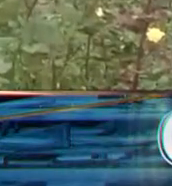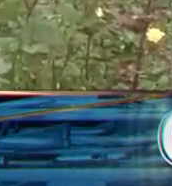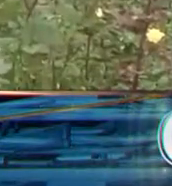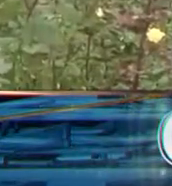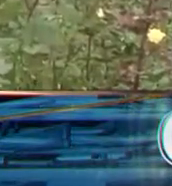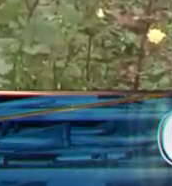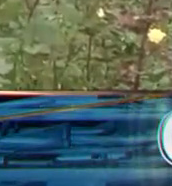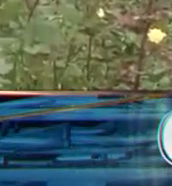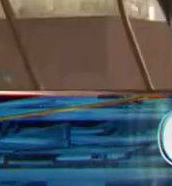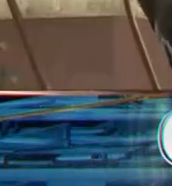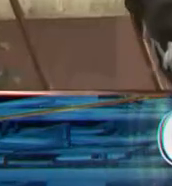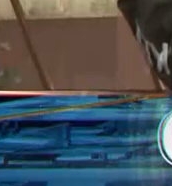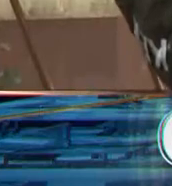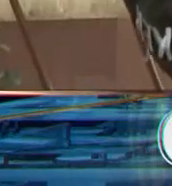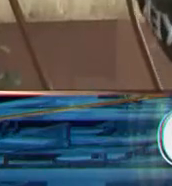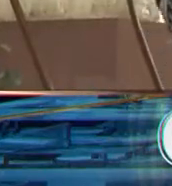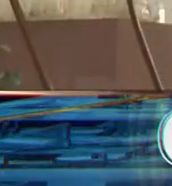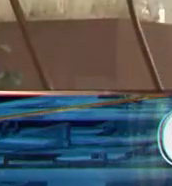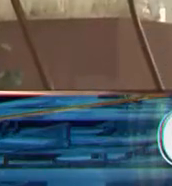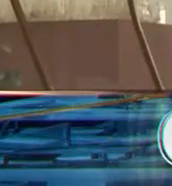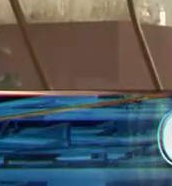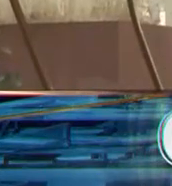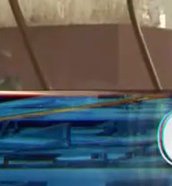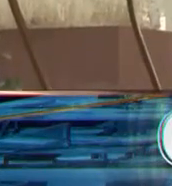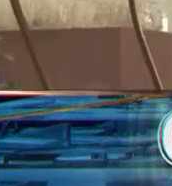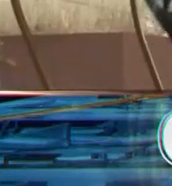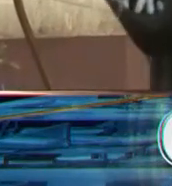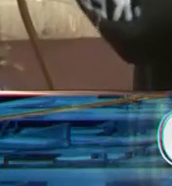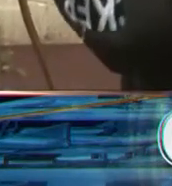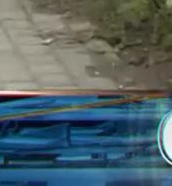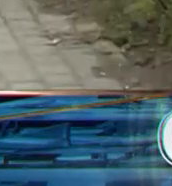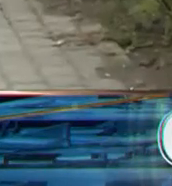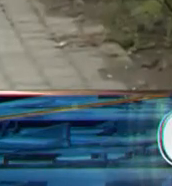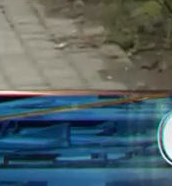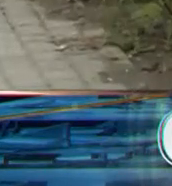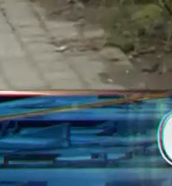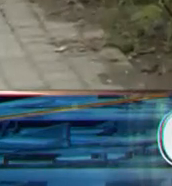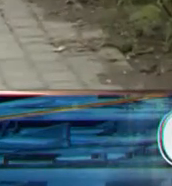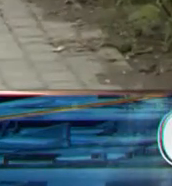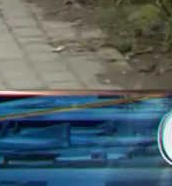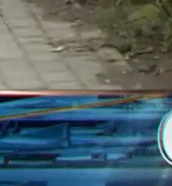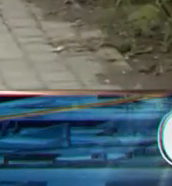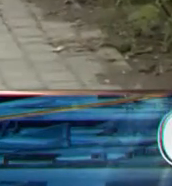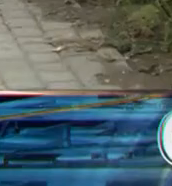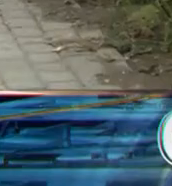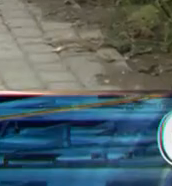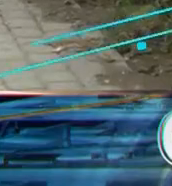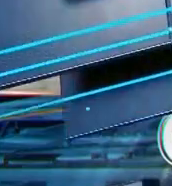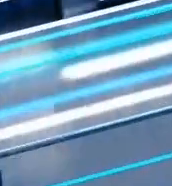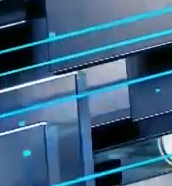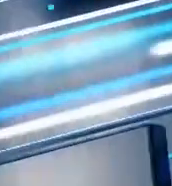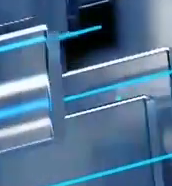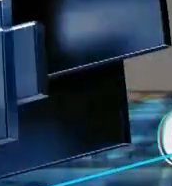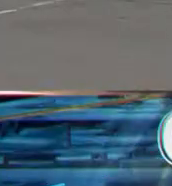Секта или религиозная община. Бывший последователь свидетелей Иеговы разочаровался в религиозном течении.